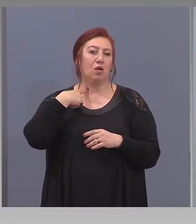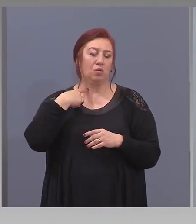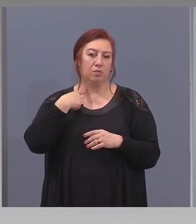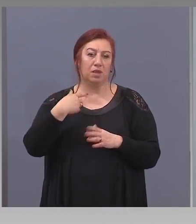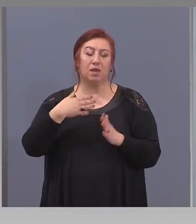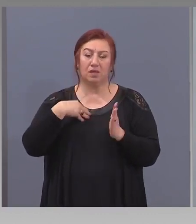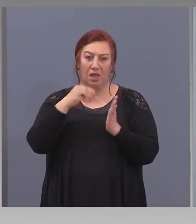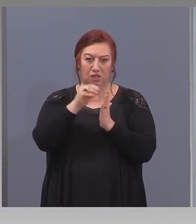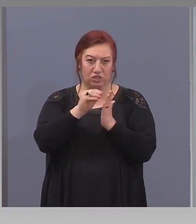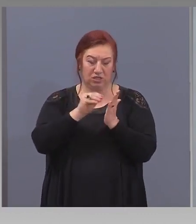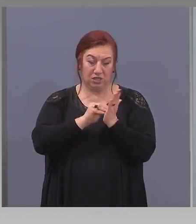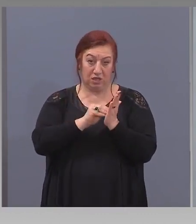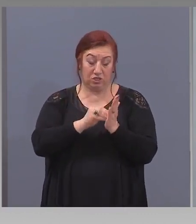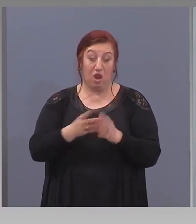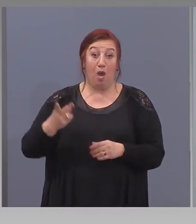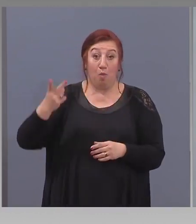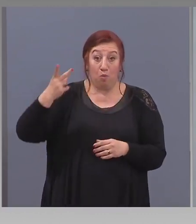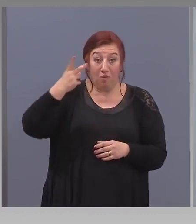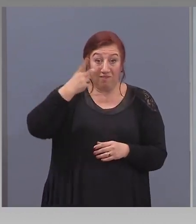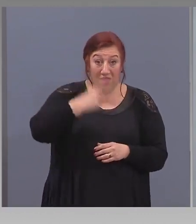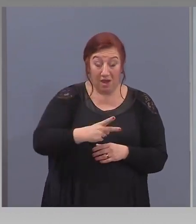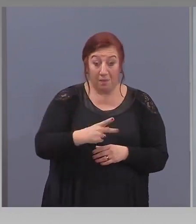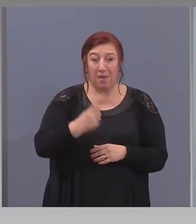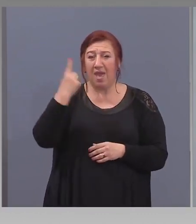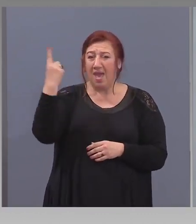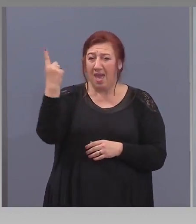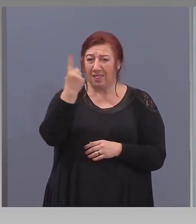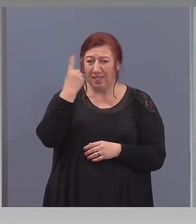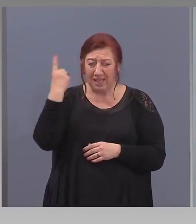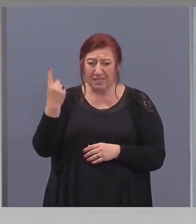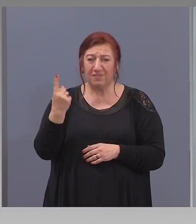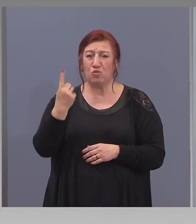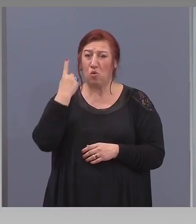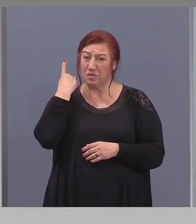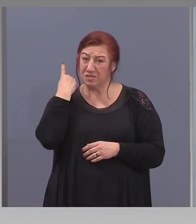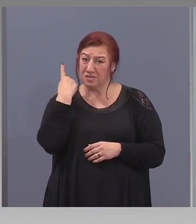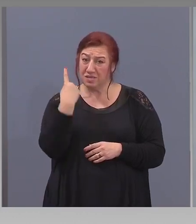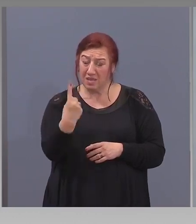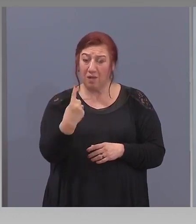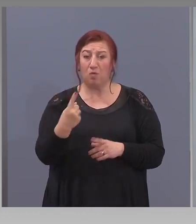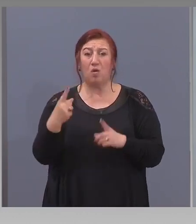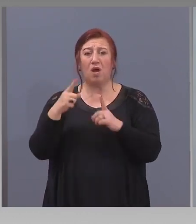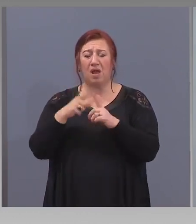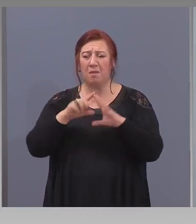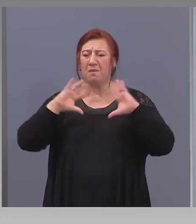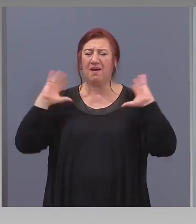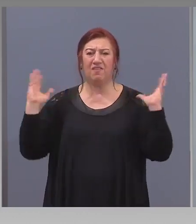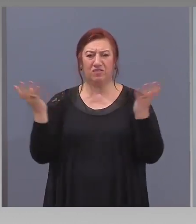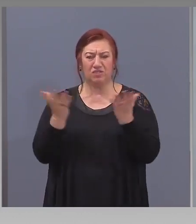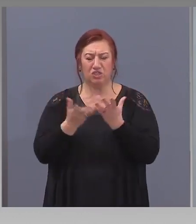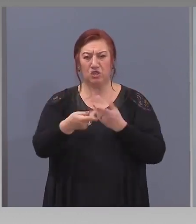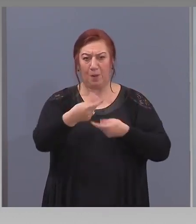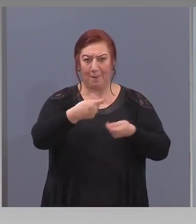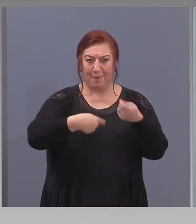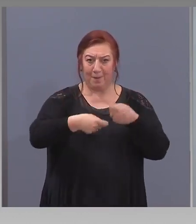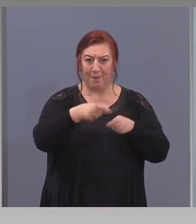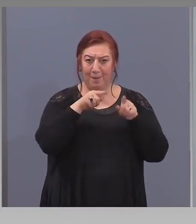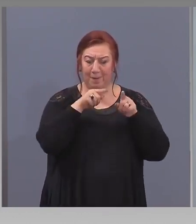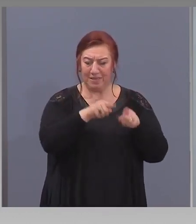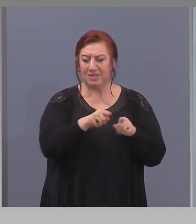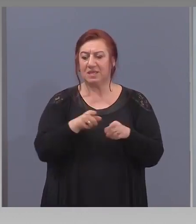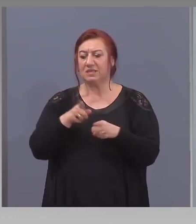задача, повтарям, единствена и сам. И затова към всички и бизнеса, и хората се